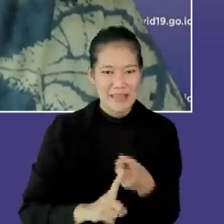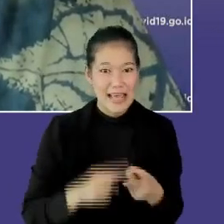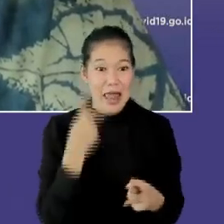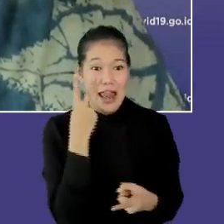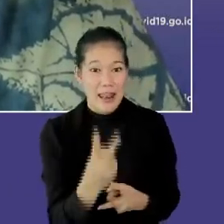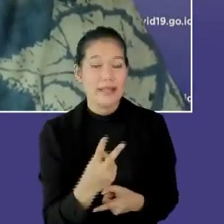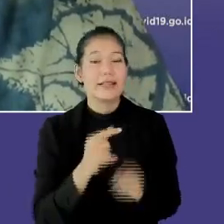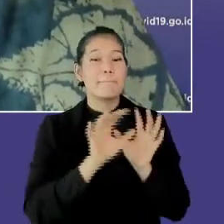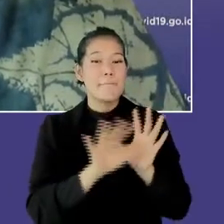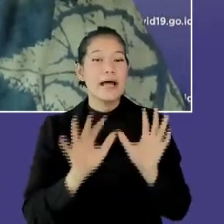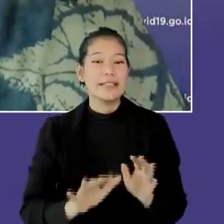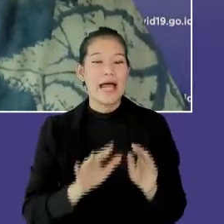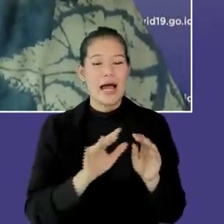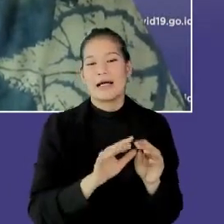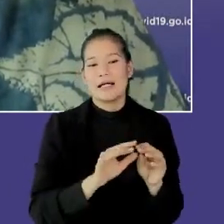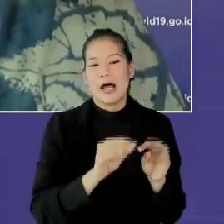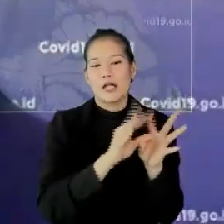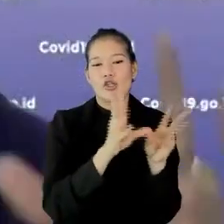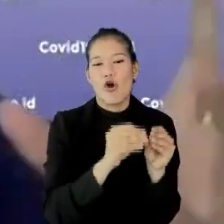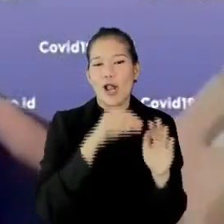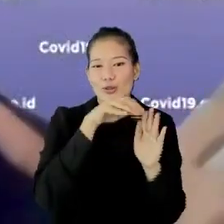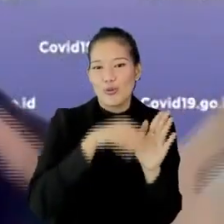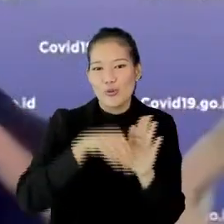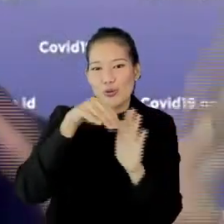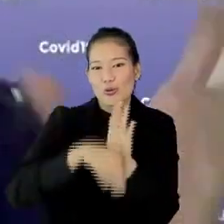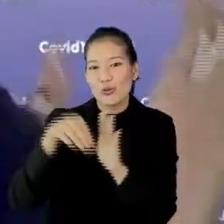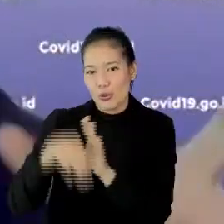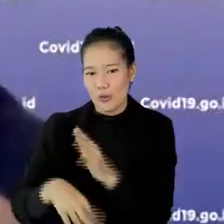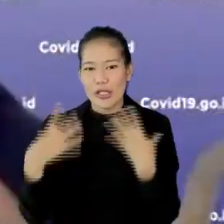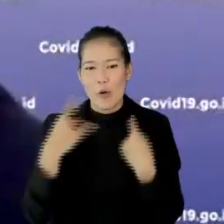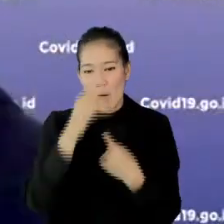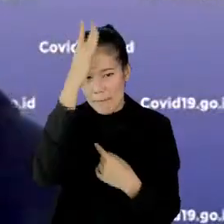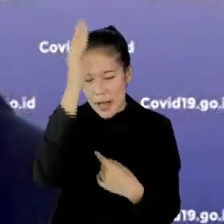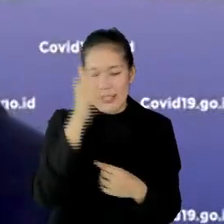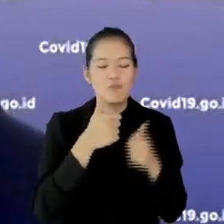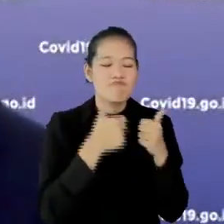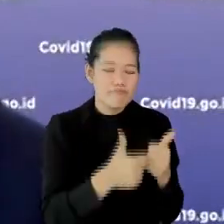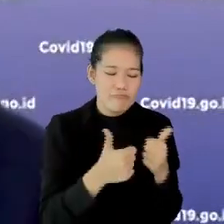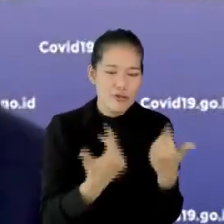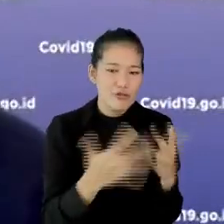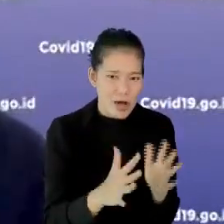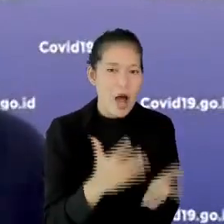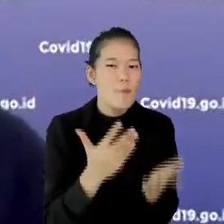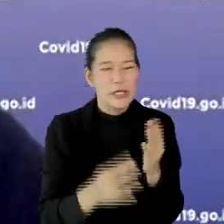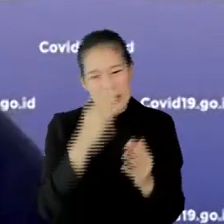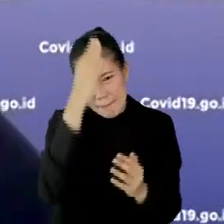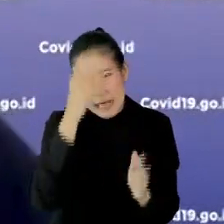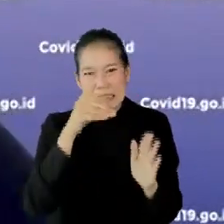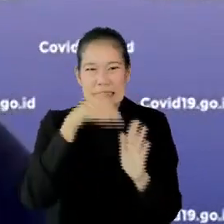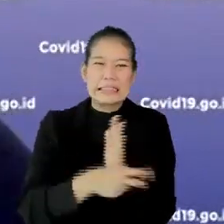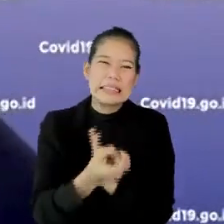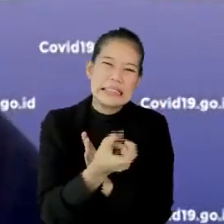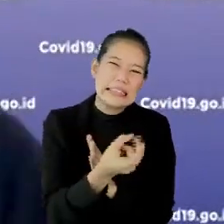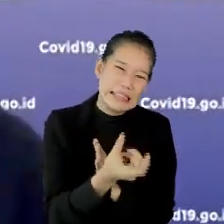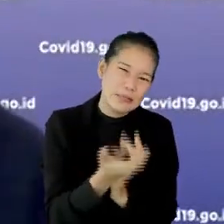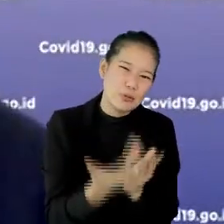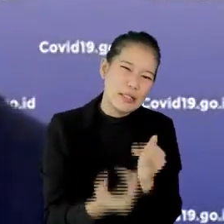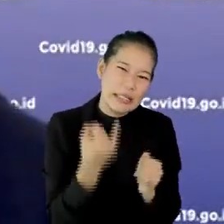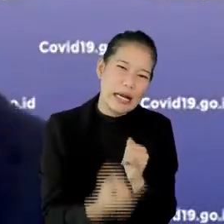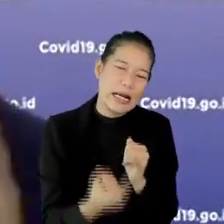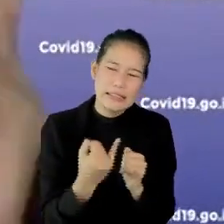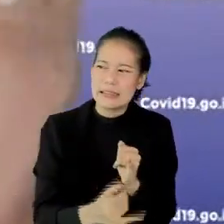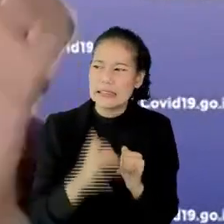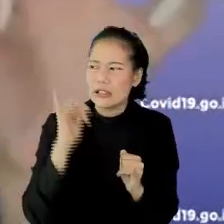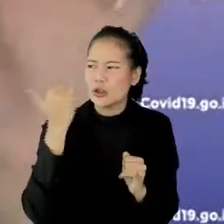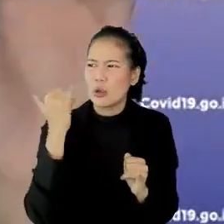kita bisa lihat ada banyak angka yang turun. Jadi Jawa, Bali itu udah bagus sekali, walaupun Bali baru masih di paling ekor barangkali ya sama